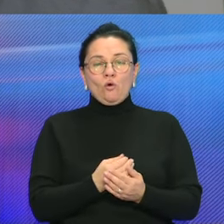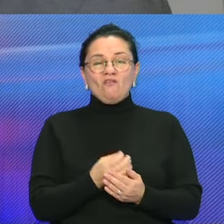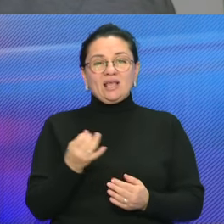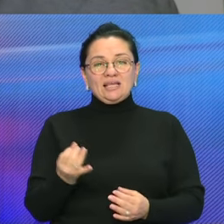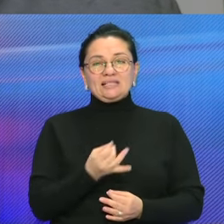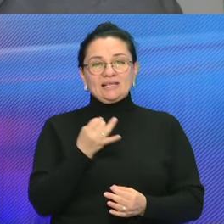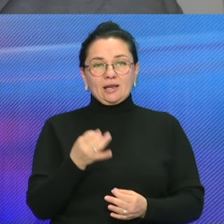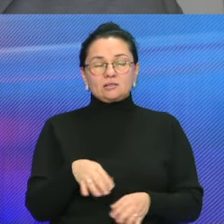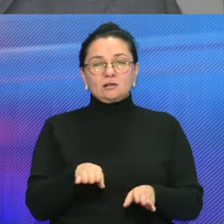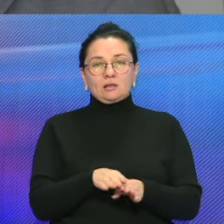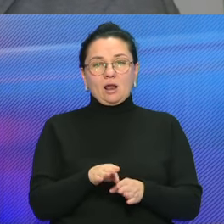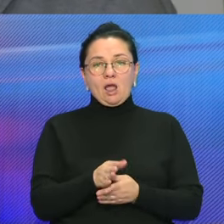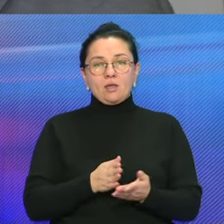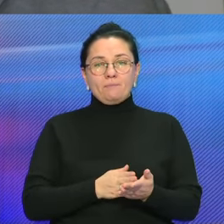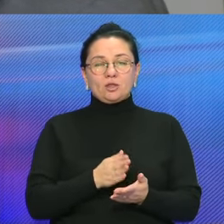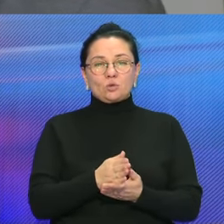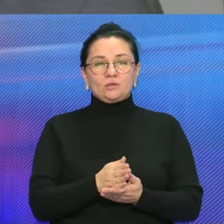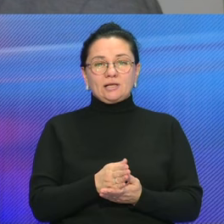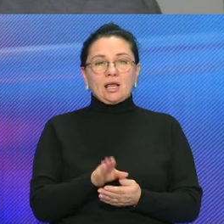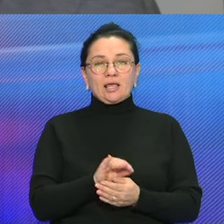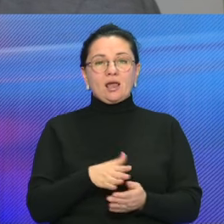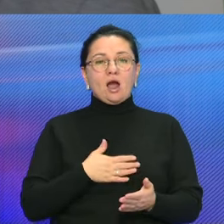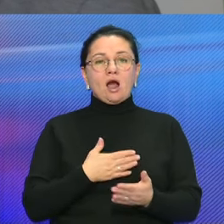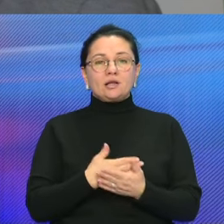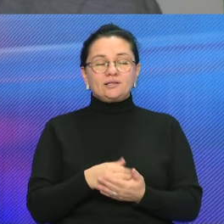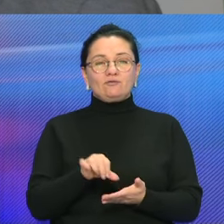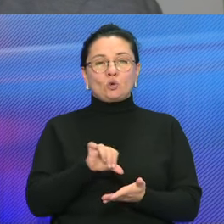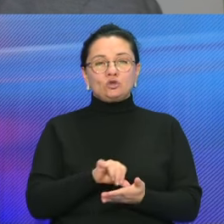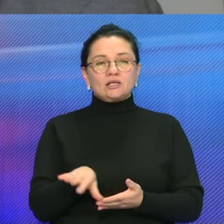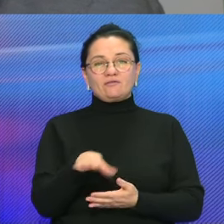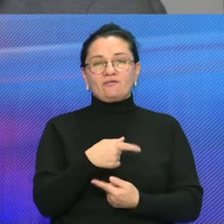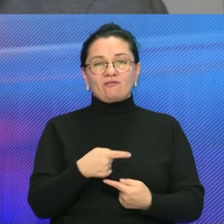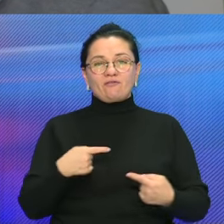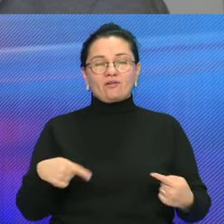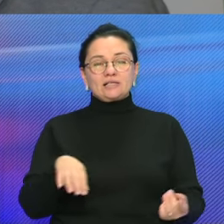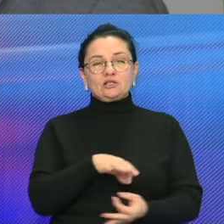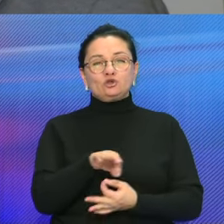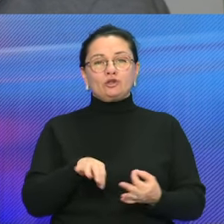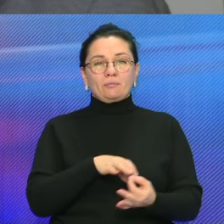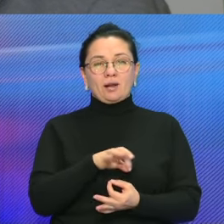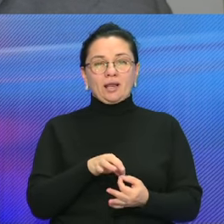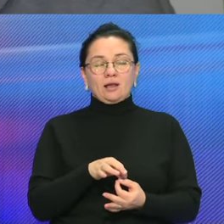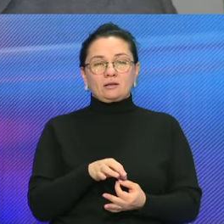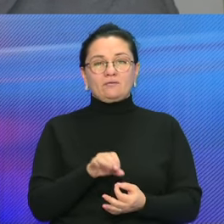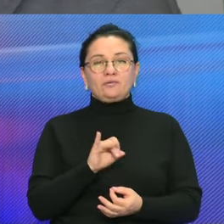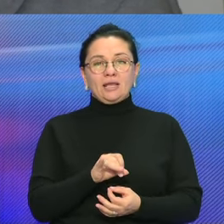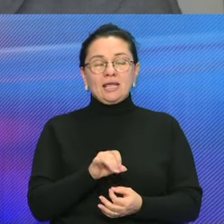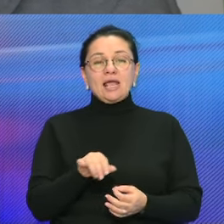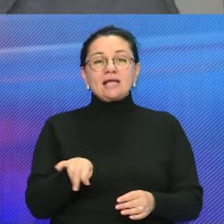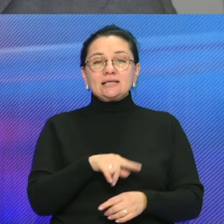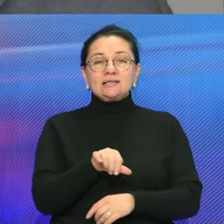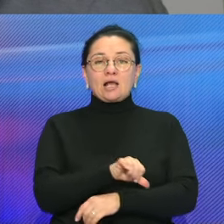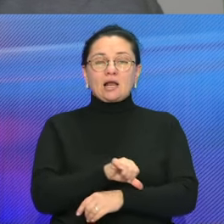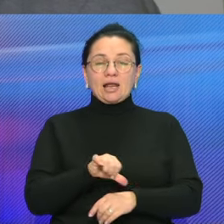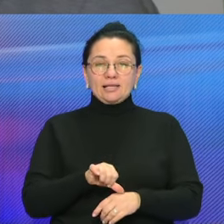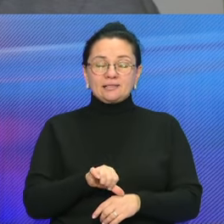он предлагает, и всегда активно участвует в проектах, и здорово даже, что и за пределами Республики